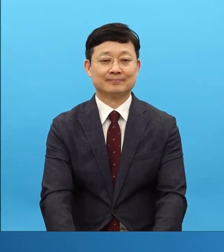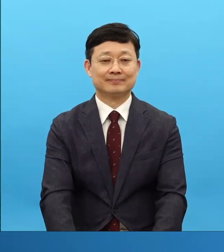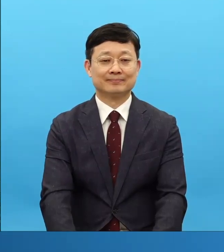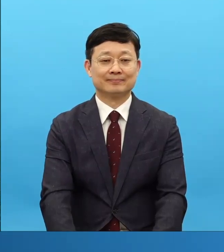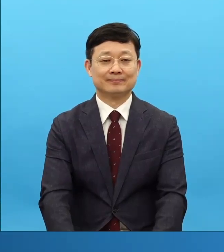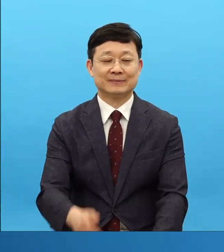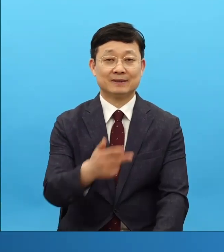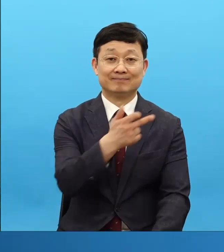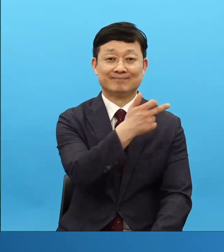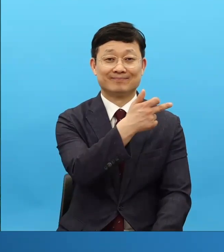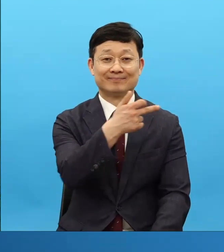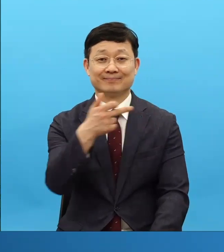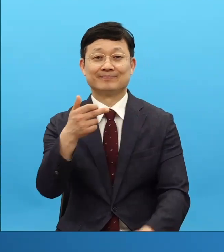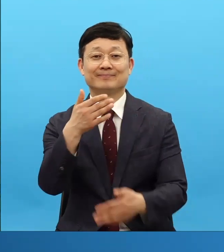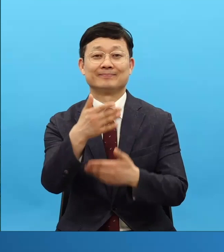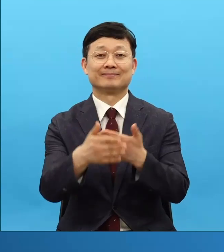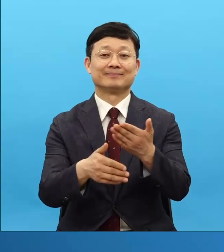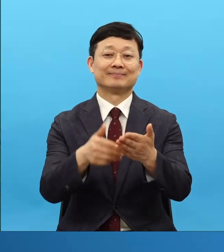크신